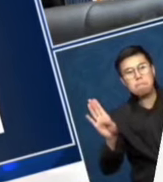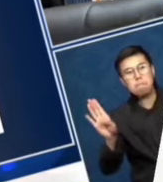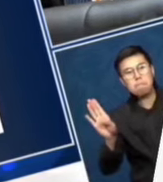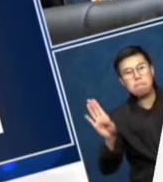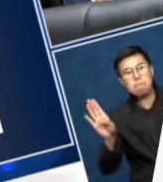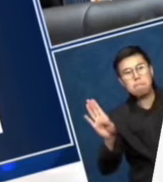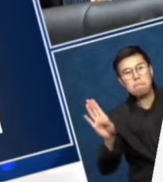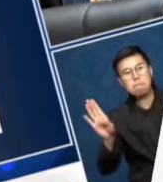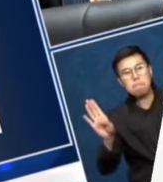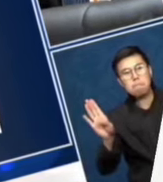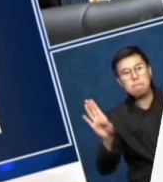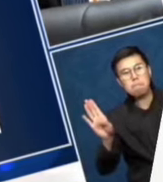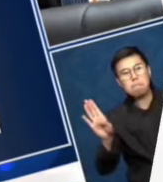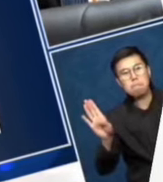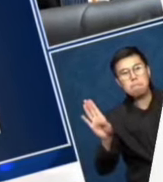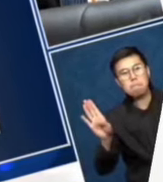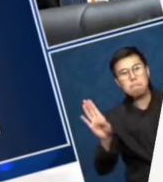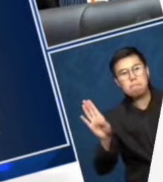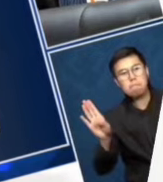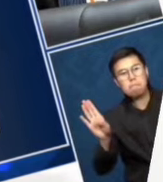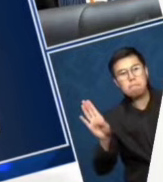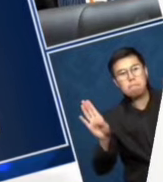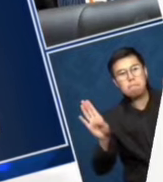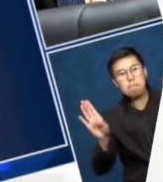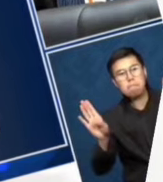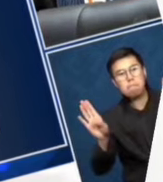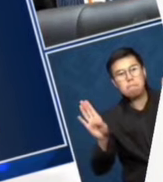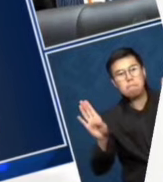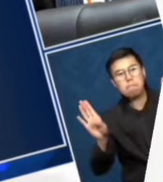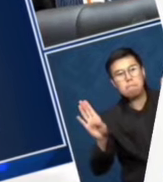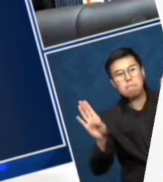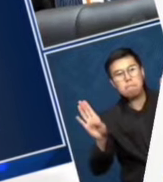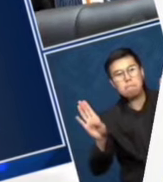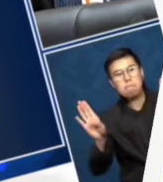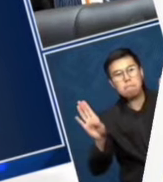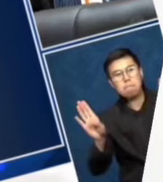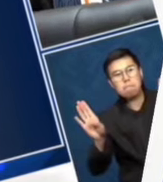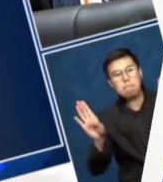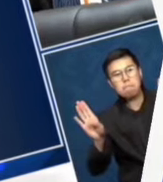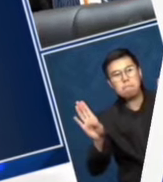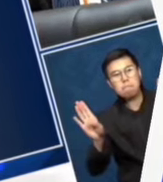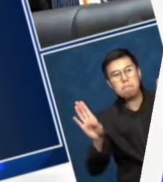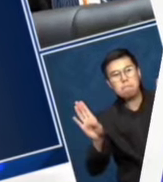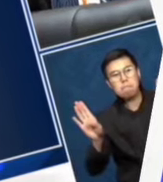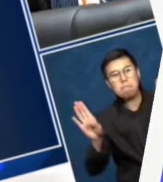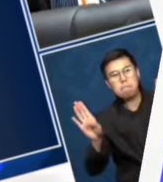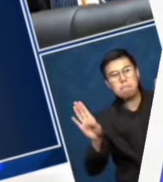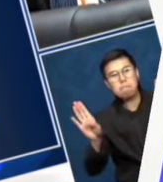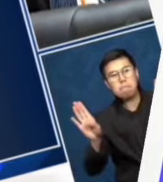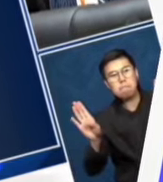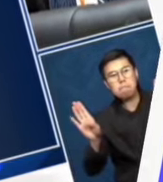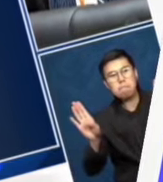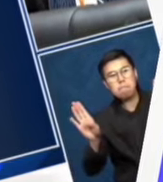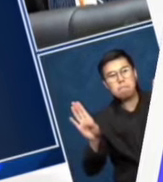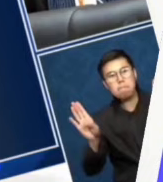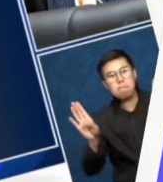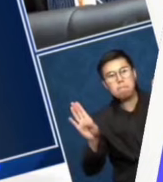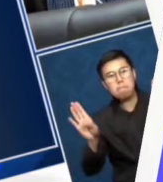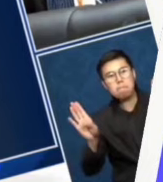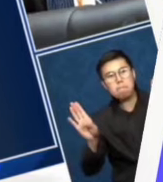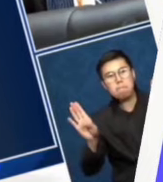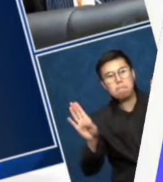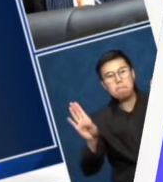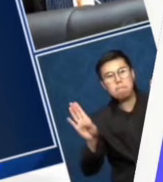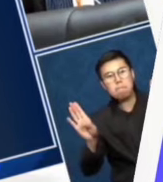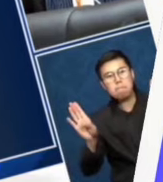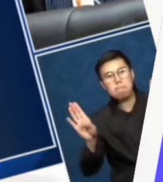จึงมีวสินเขียนน่าสนใจว่าผังเมืองรวม EEC คือความอัปยศ